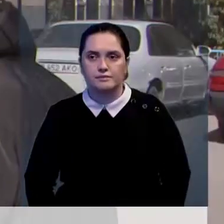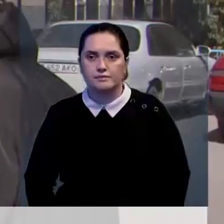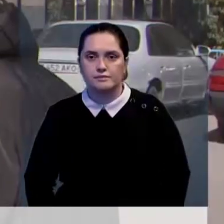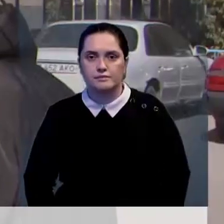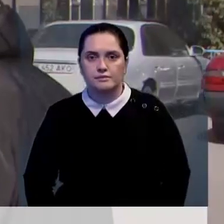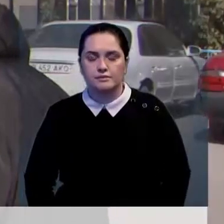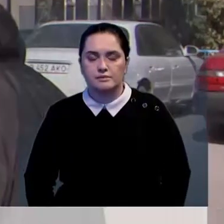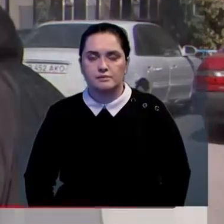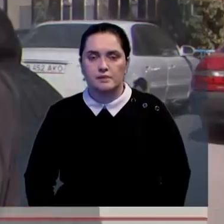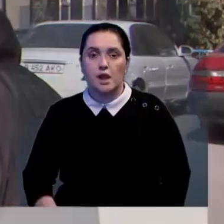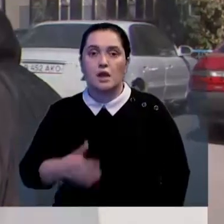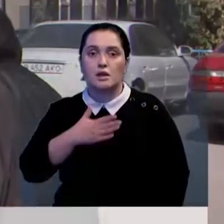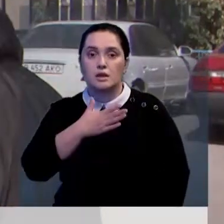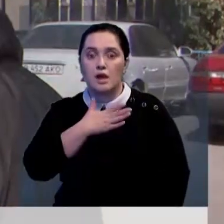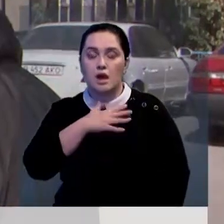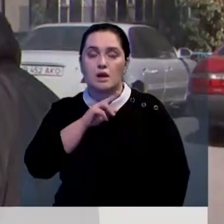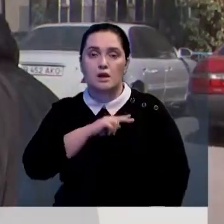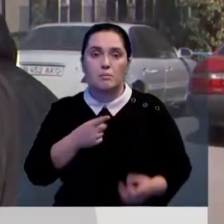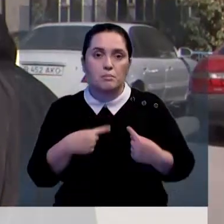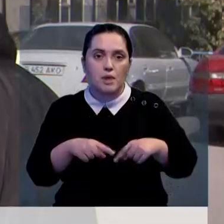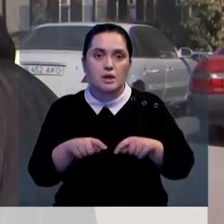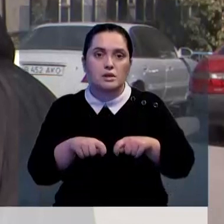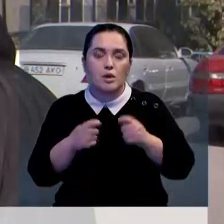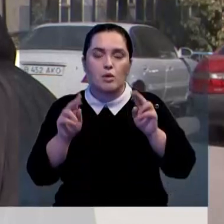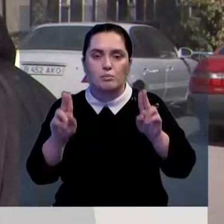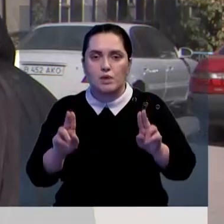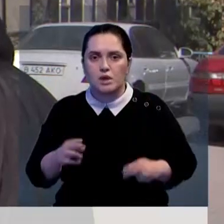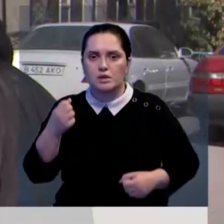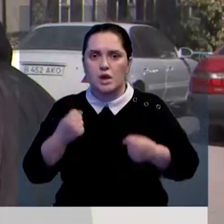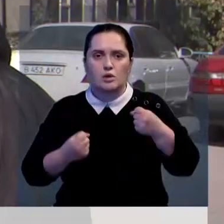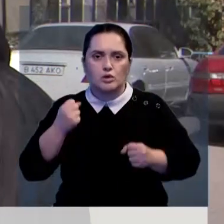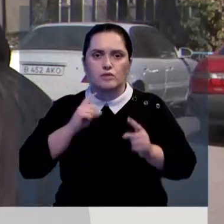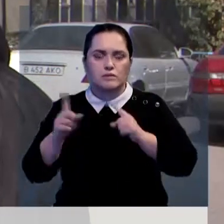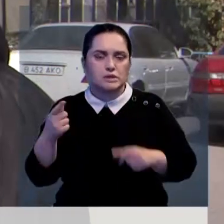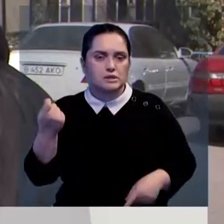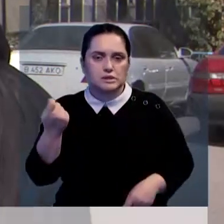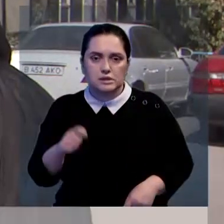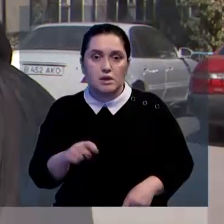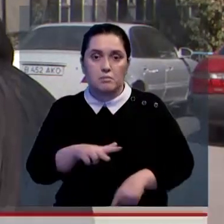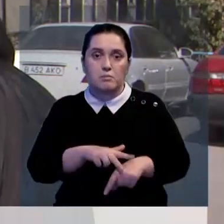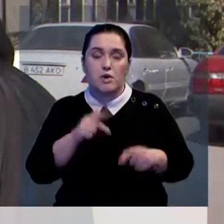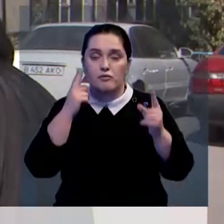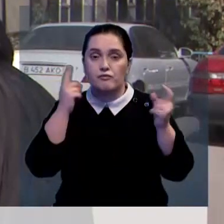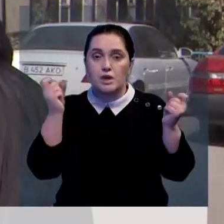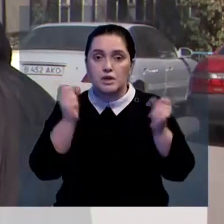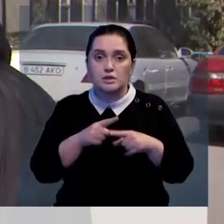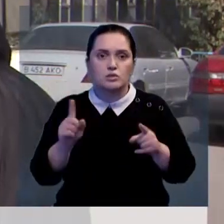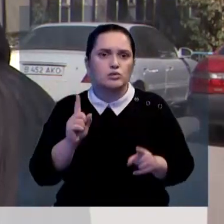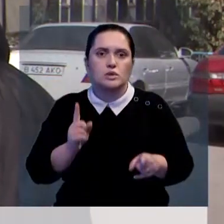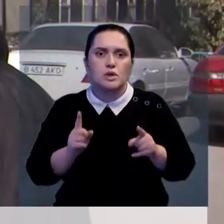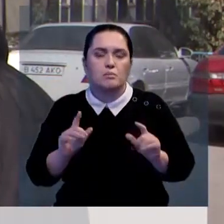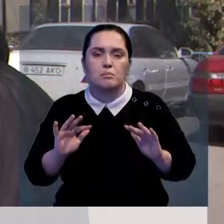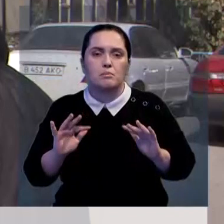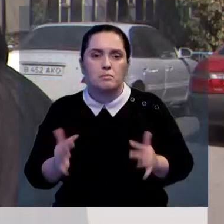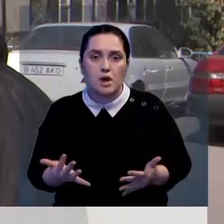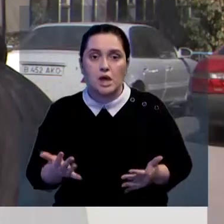Во время работы в нашем парке нарушение правил дорожного движения этот водитель ни разу не допустил. Полиция сейчас выясняет, что же на самом деле